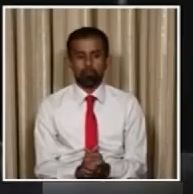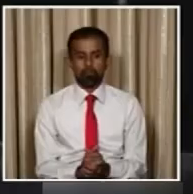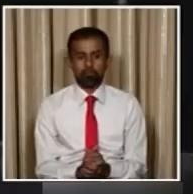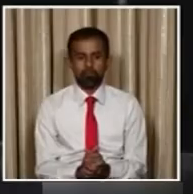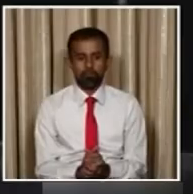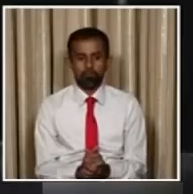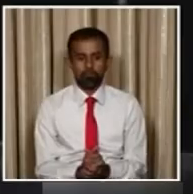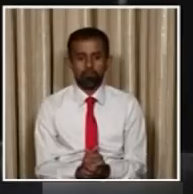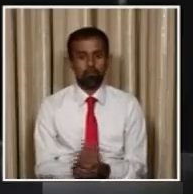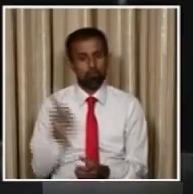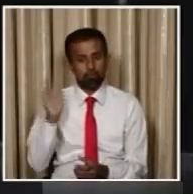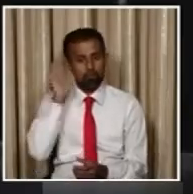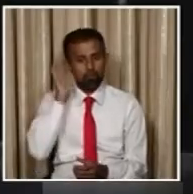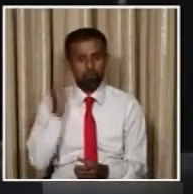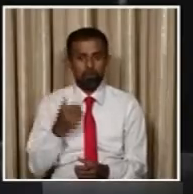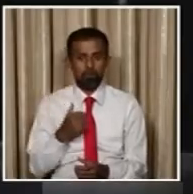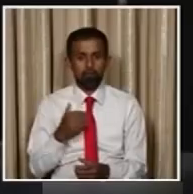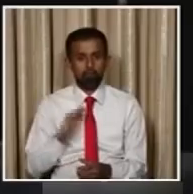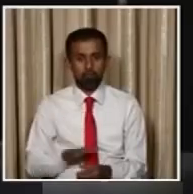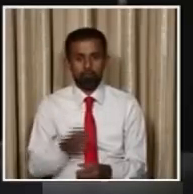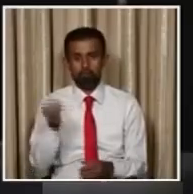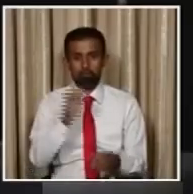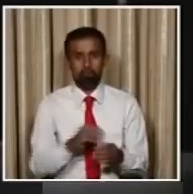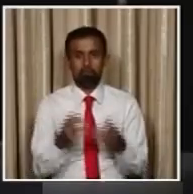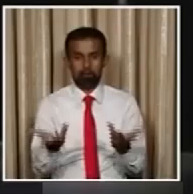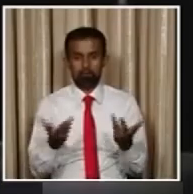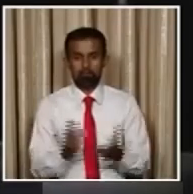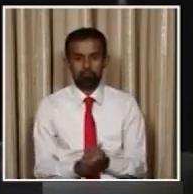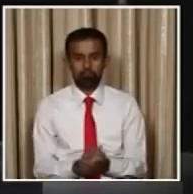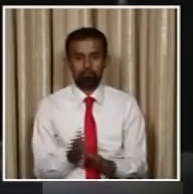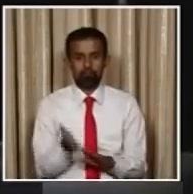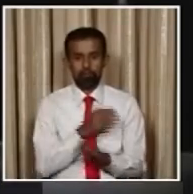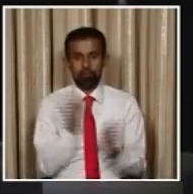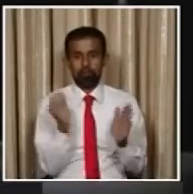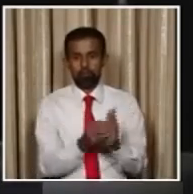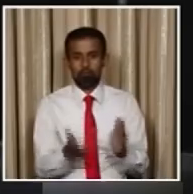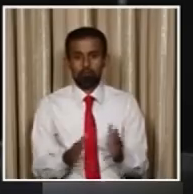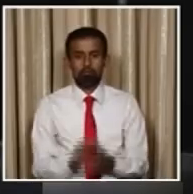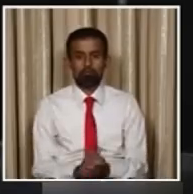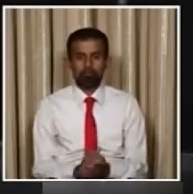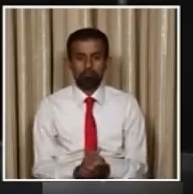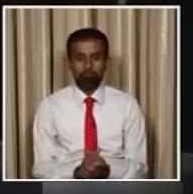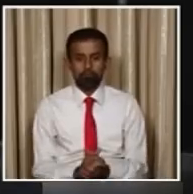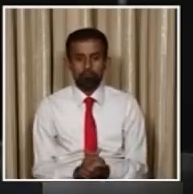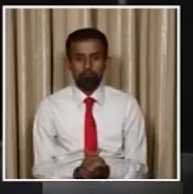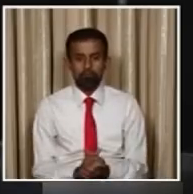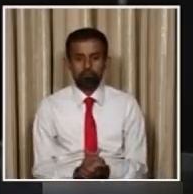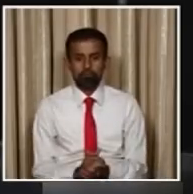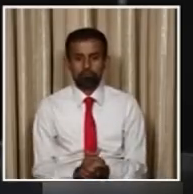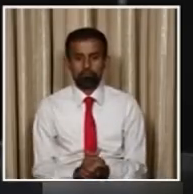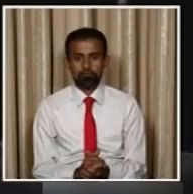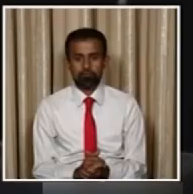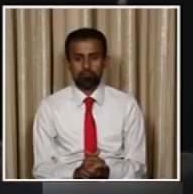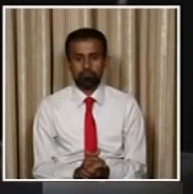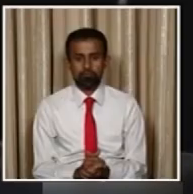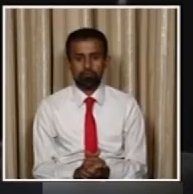තමයි ඒක ඒගොල්ලන්ගෙන් අහන්න. මම හිටියා නම් දාන්නේ නැහැ ඔයාව. මම කලින් සැරේ දැම්මෙත් නැහැ, හිටියා නම් දාන්නෙත් නැහැ. ඒ පිස්සම්බ පාර්ලිමේන්තුවට දාලා